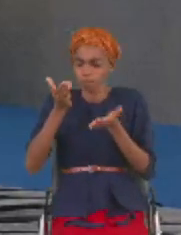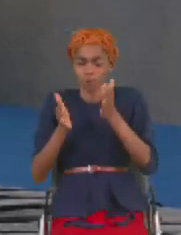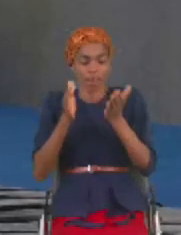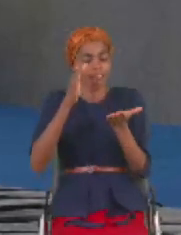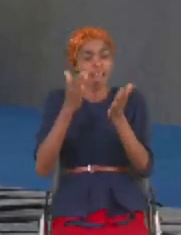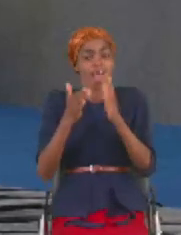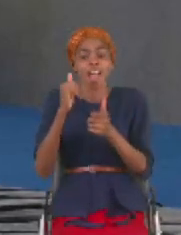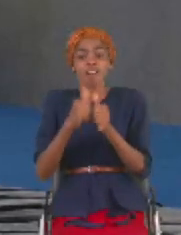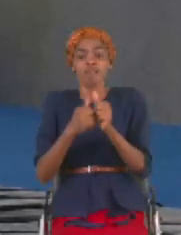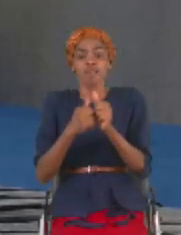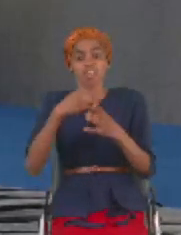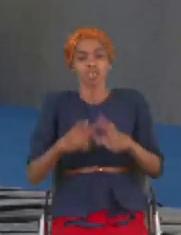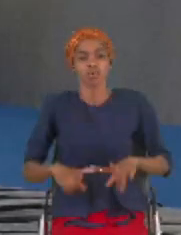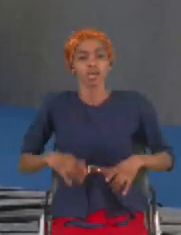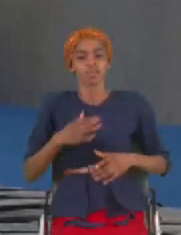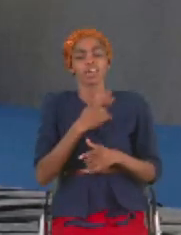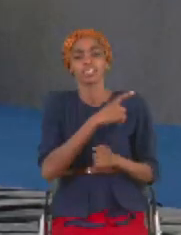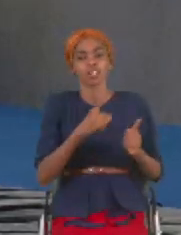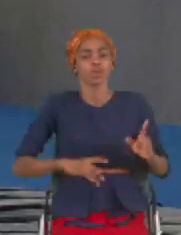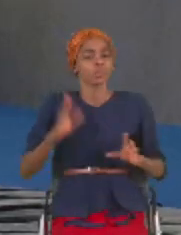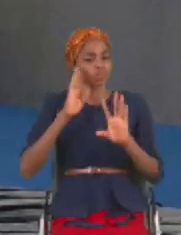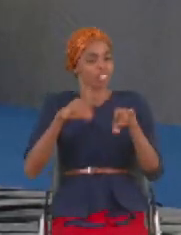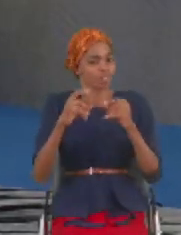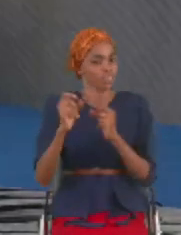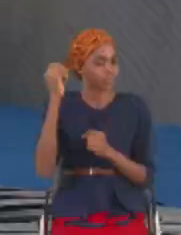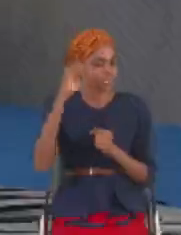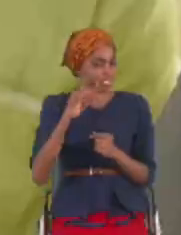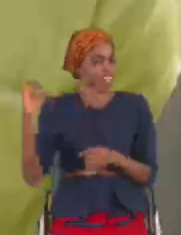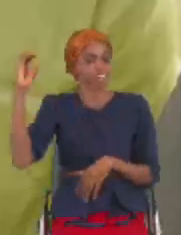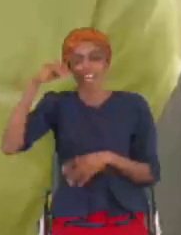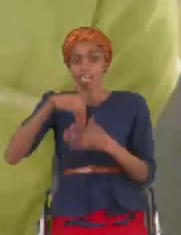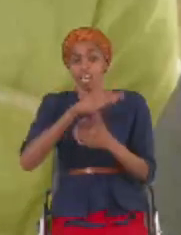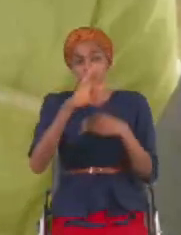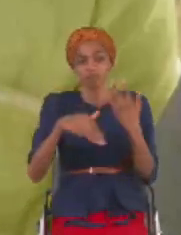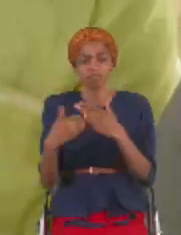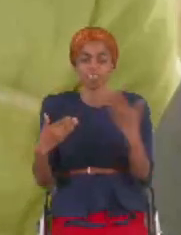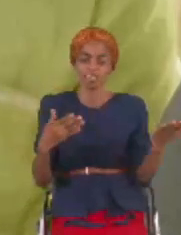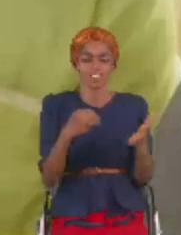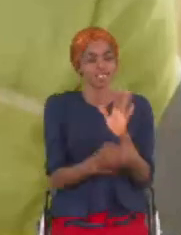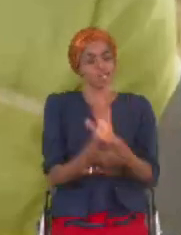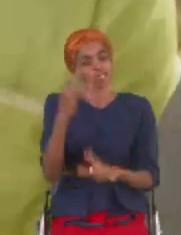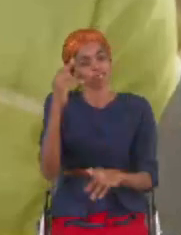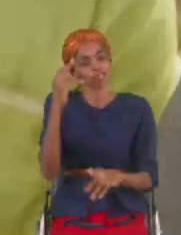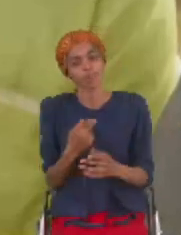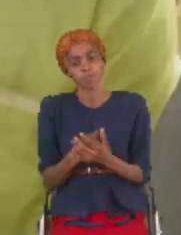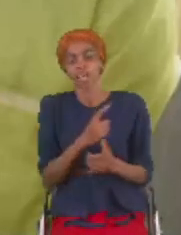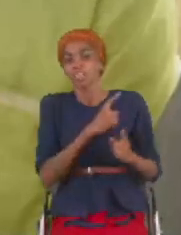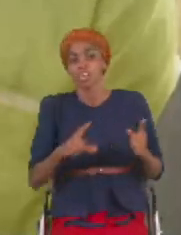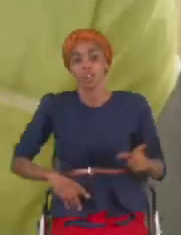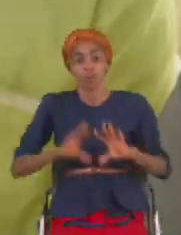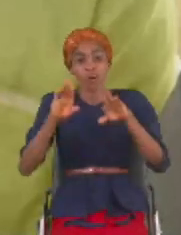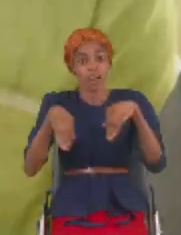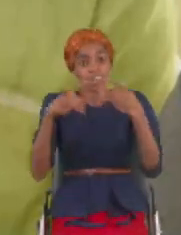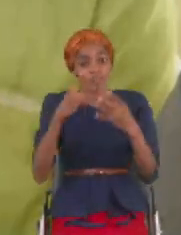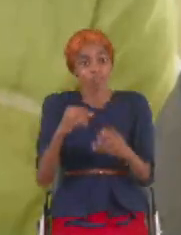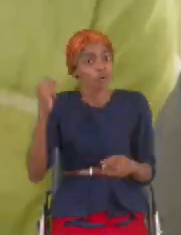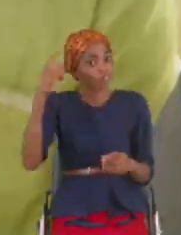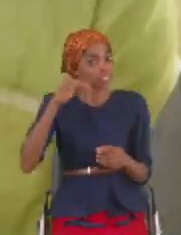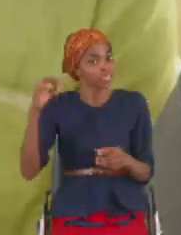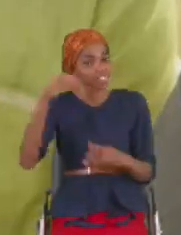seigneur te donnera de l'intelligence en toute chose le seigneur te